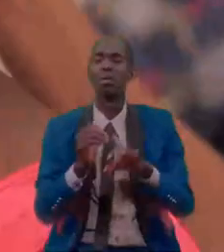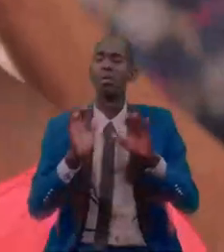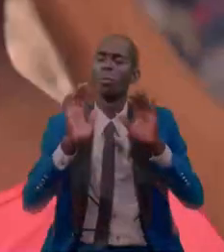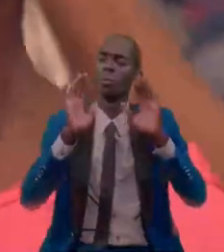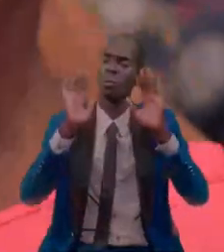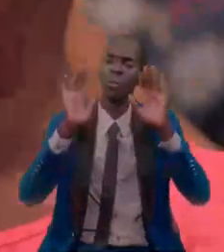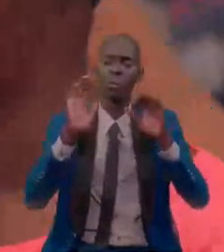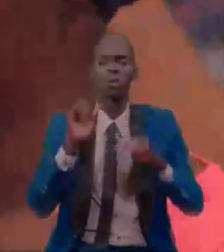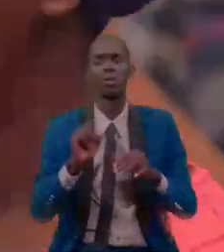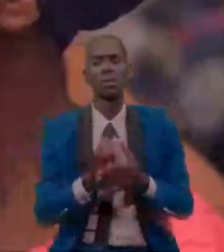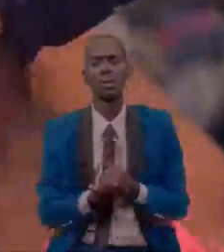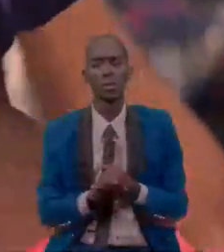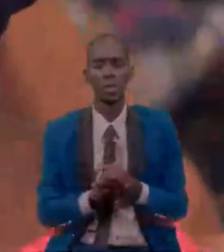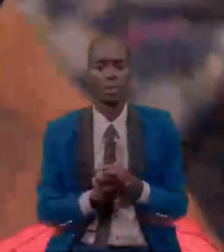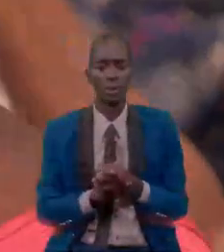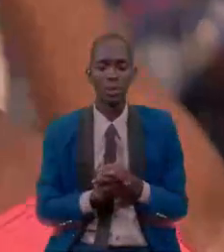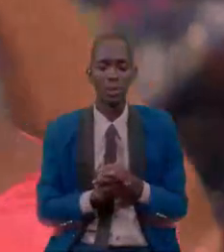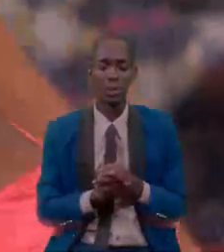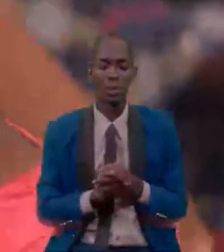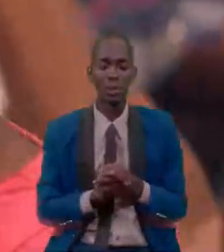Les merveilles confirmées.